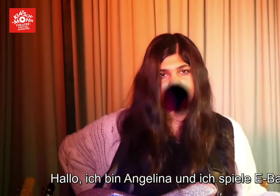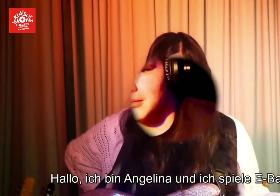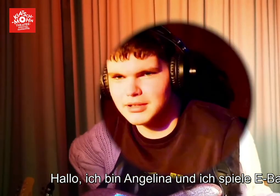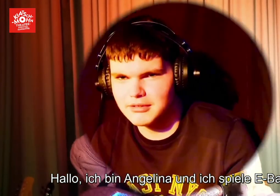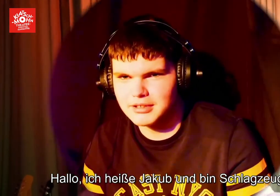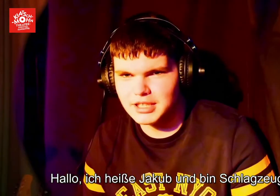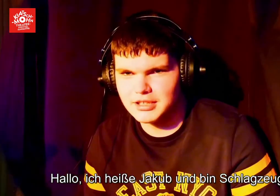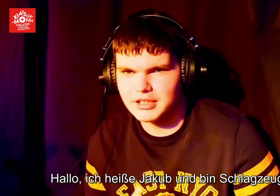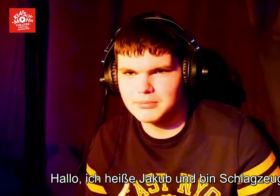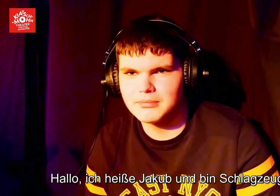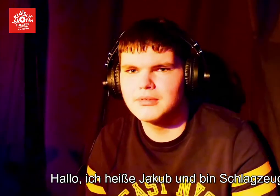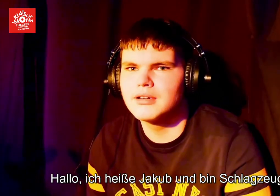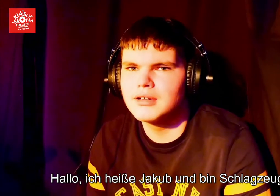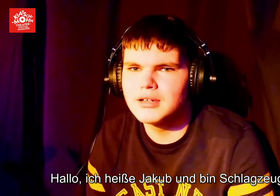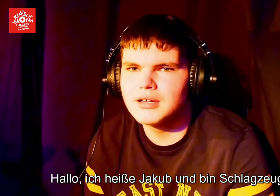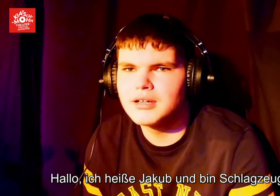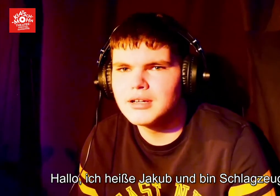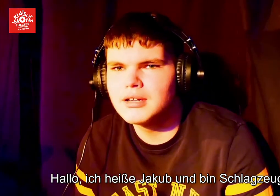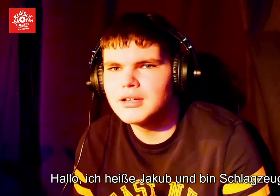E-Bass. Hallo, ich habe Werbung.